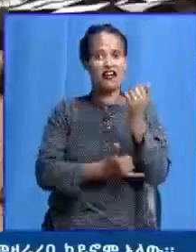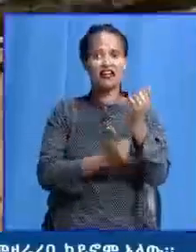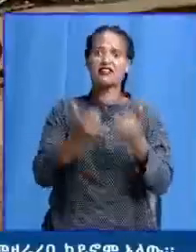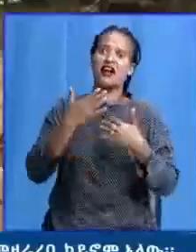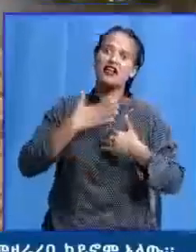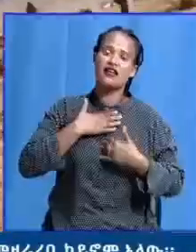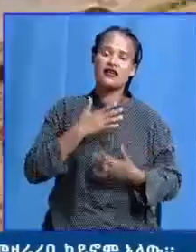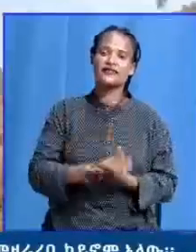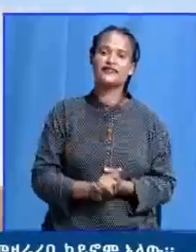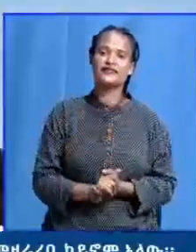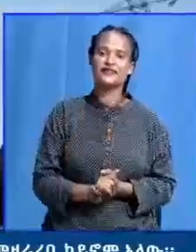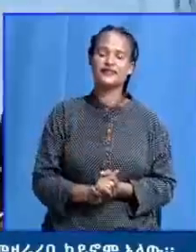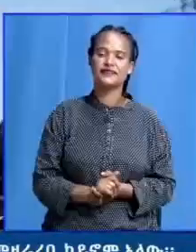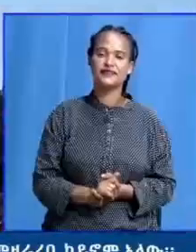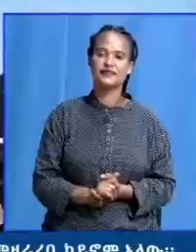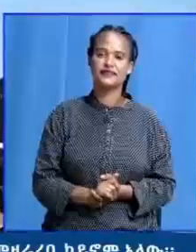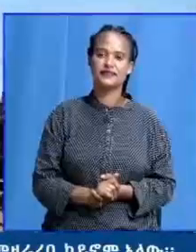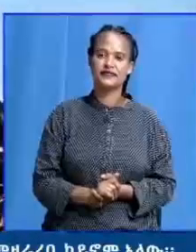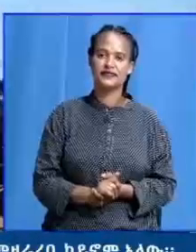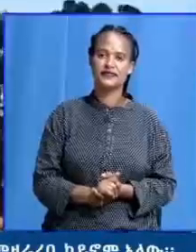አለን ለሀገራችን፣